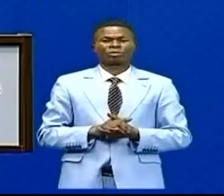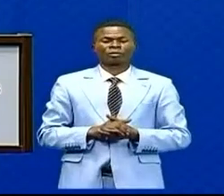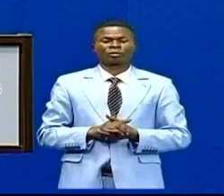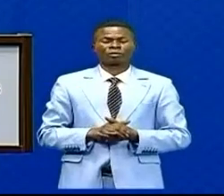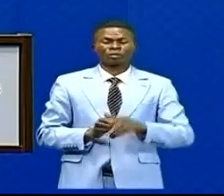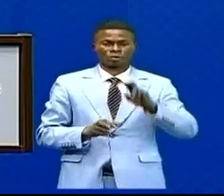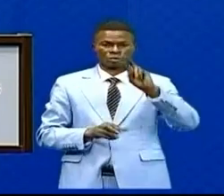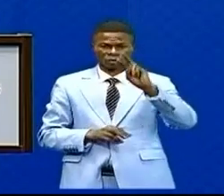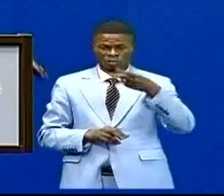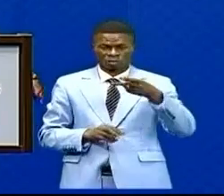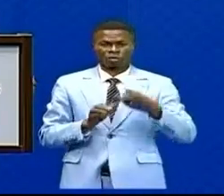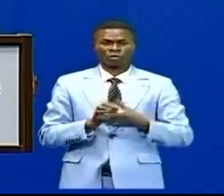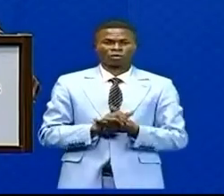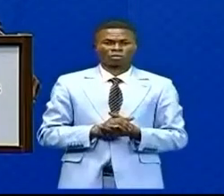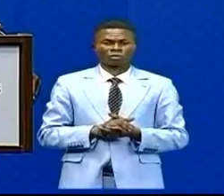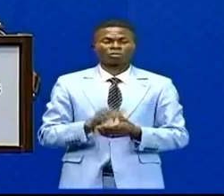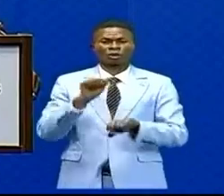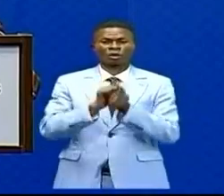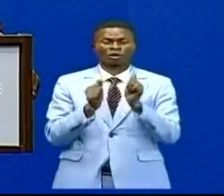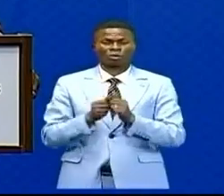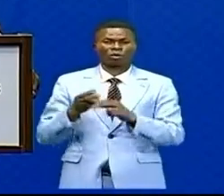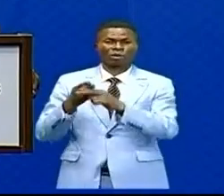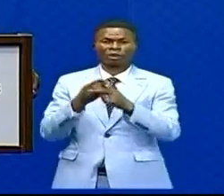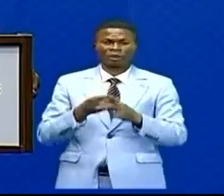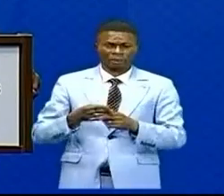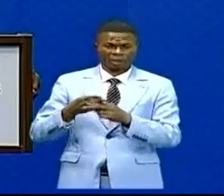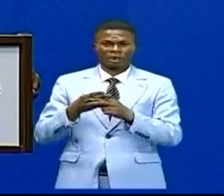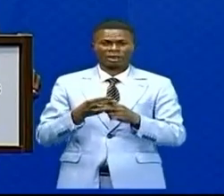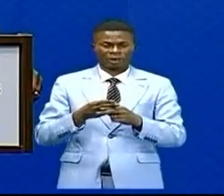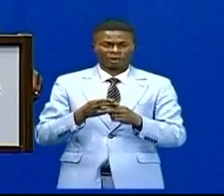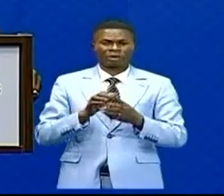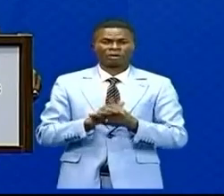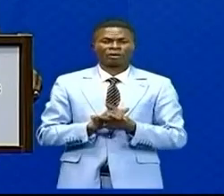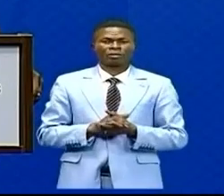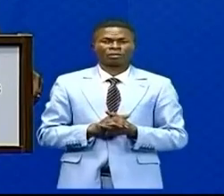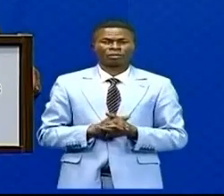2. Situation sécuritaire.